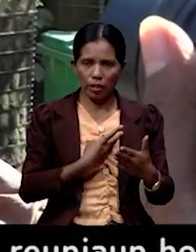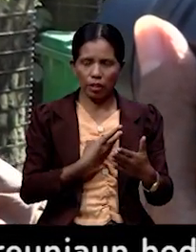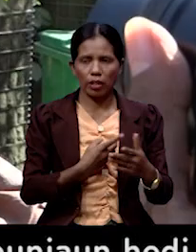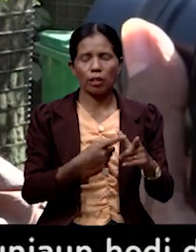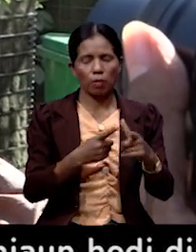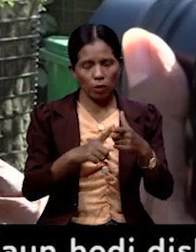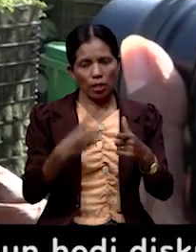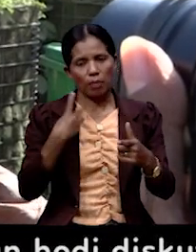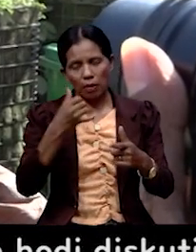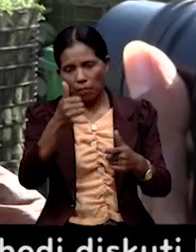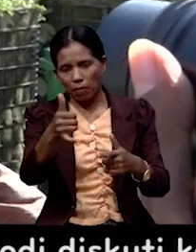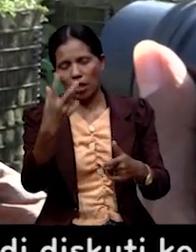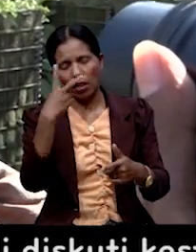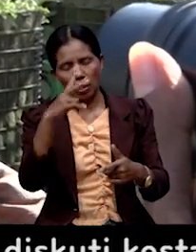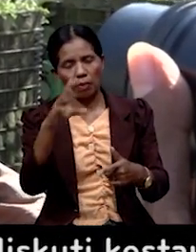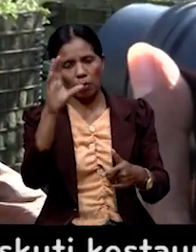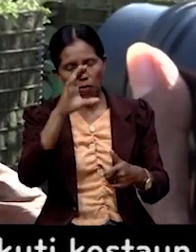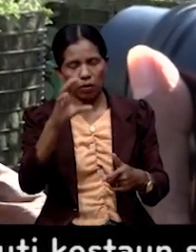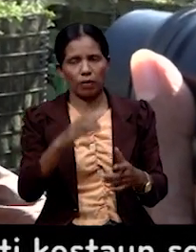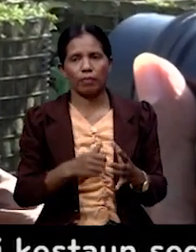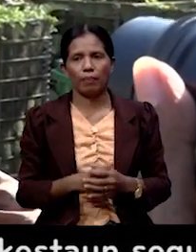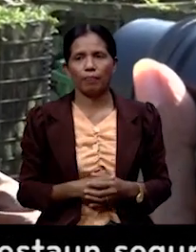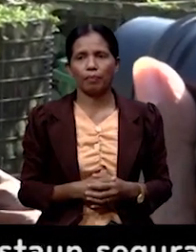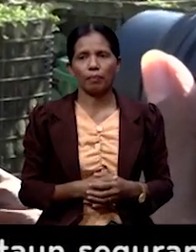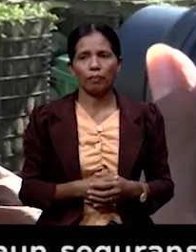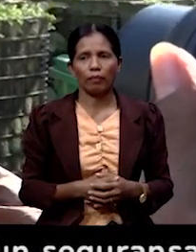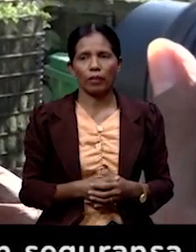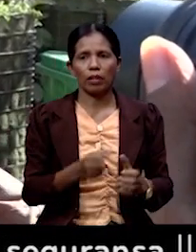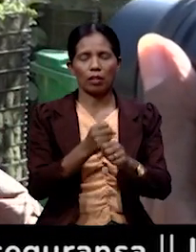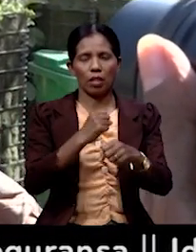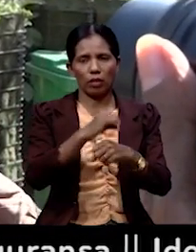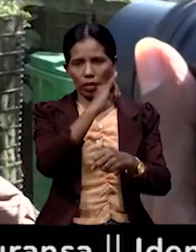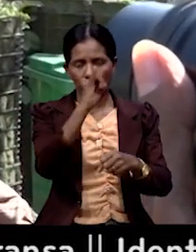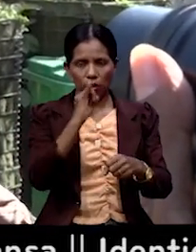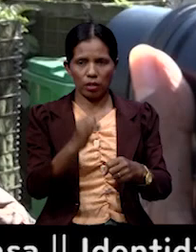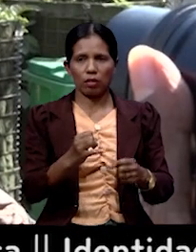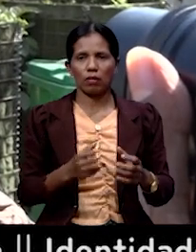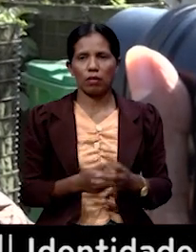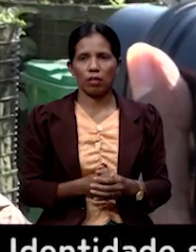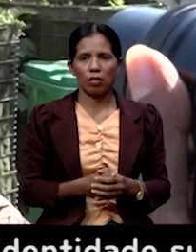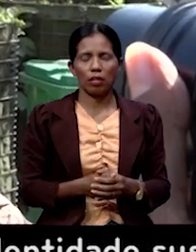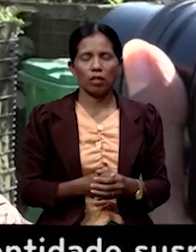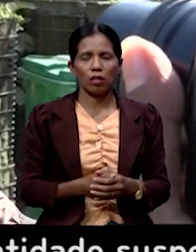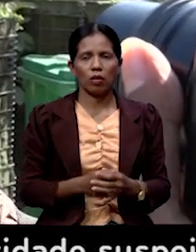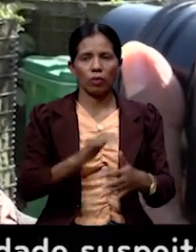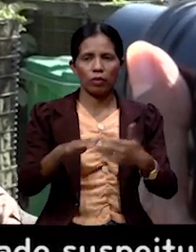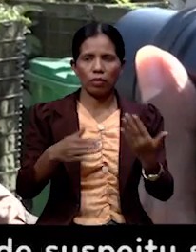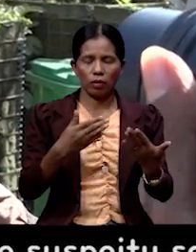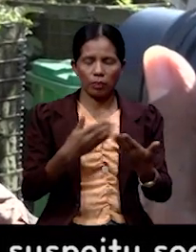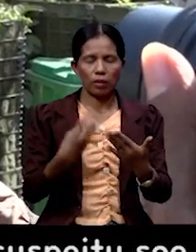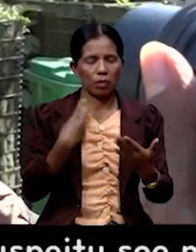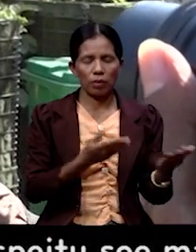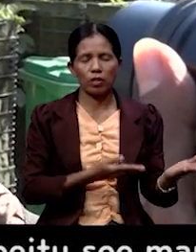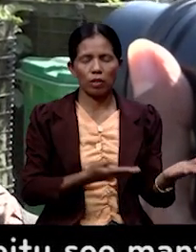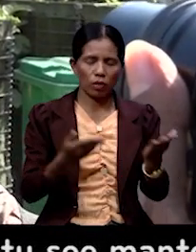Suspeito. Suspeito mo korra ke larame. Se halal identifikasaun. Pues proceso todo am se entrega para judicial o